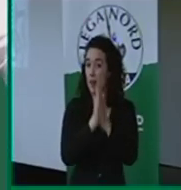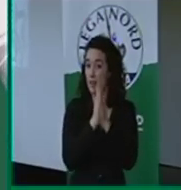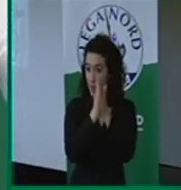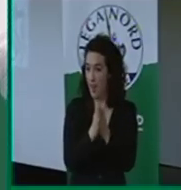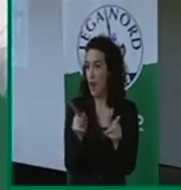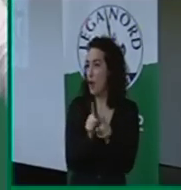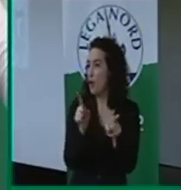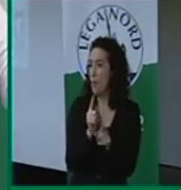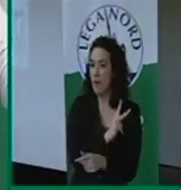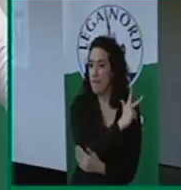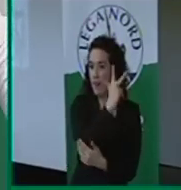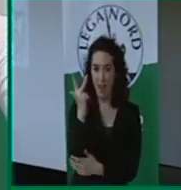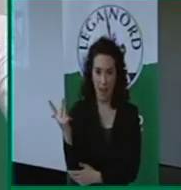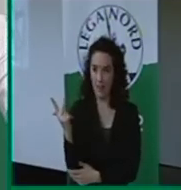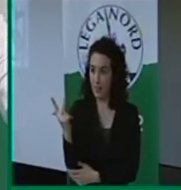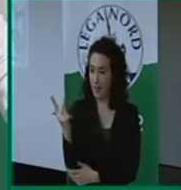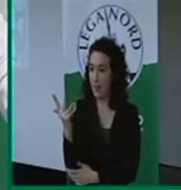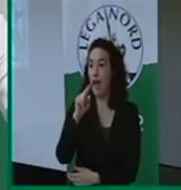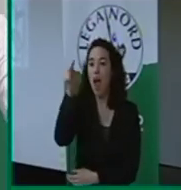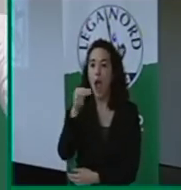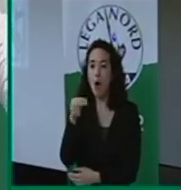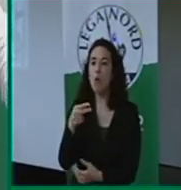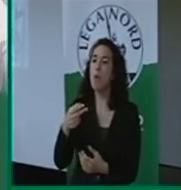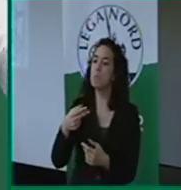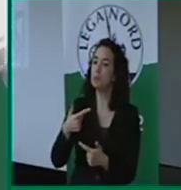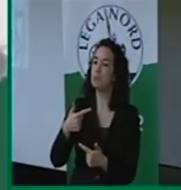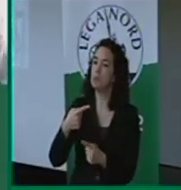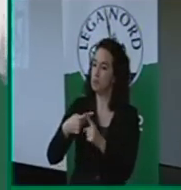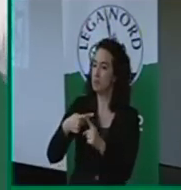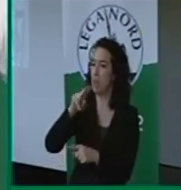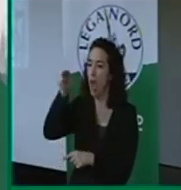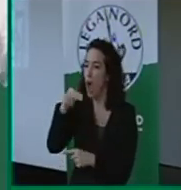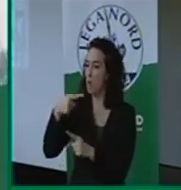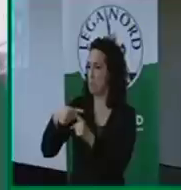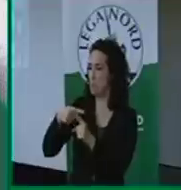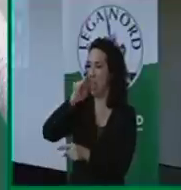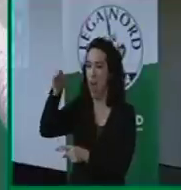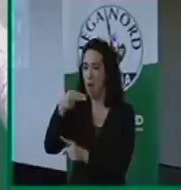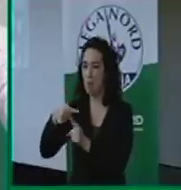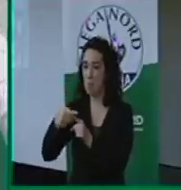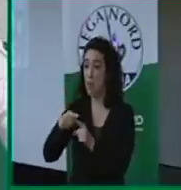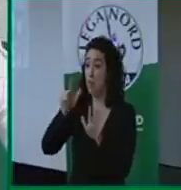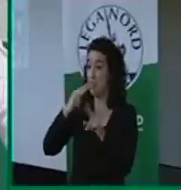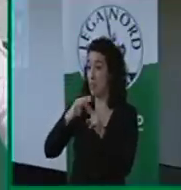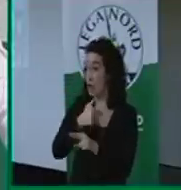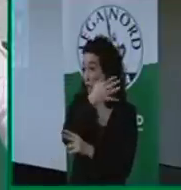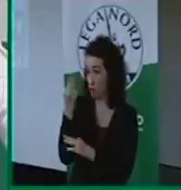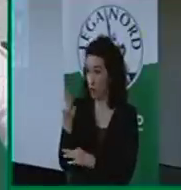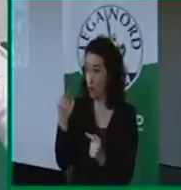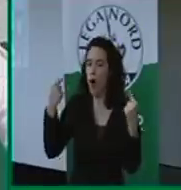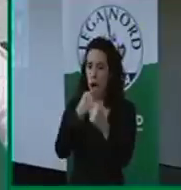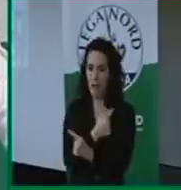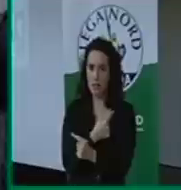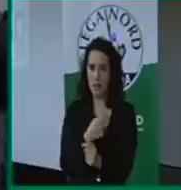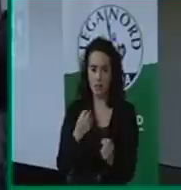prossimi 3 anni deve dire l'euro fa bene l'euro fa bene l'euro fa bene l'euro fa bene almeno set volte al giorno perché altrimenti finivi